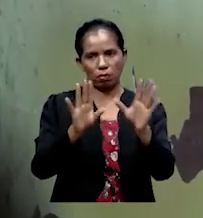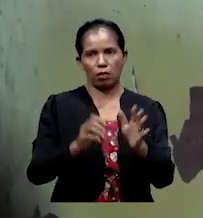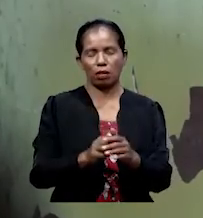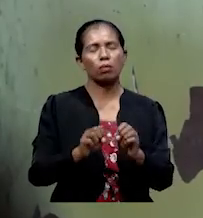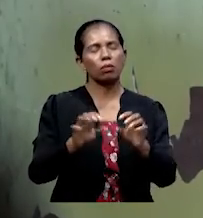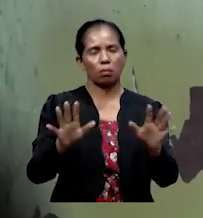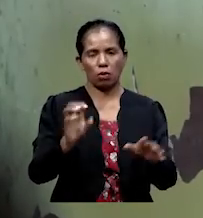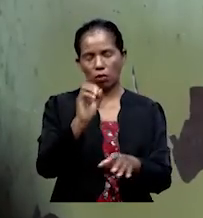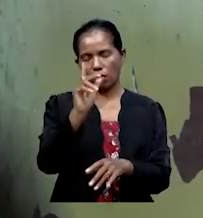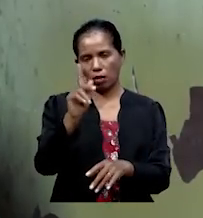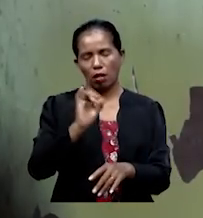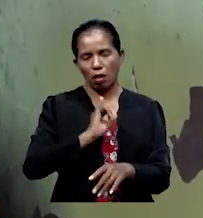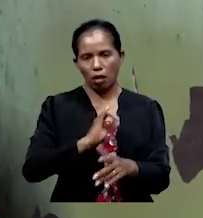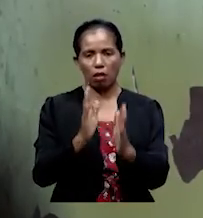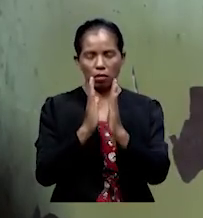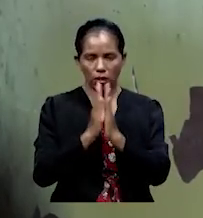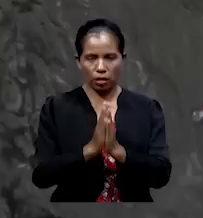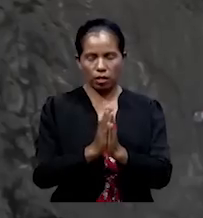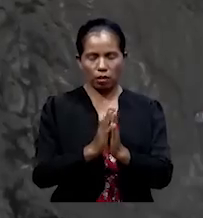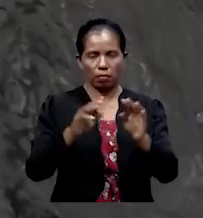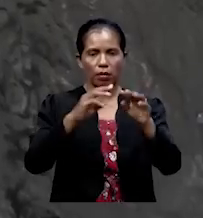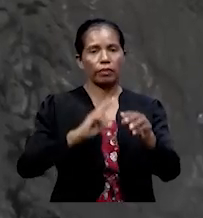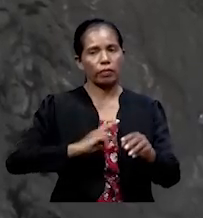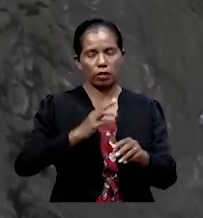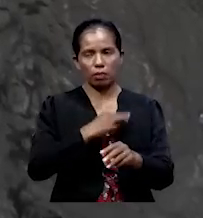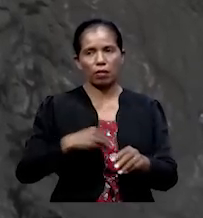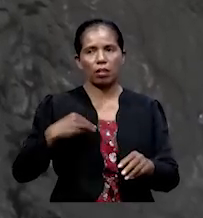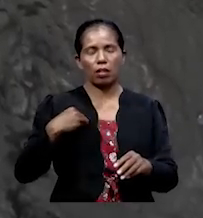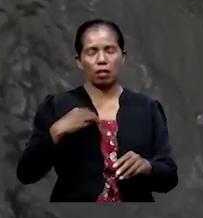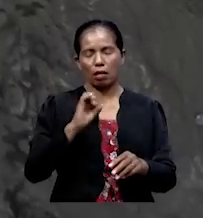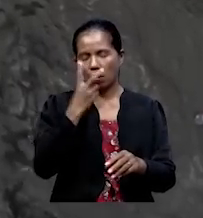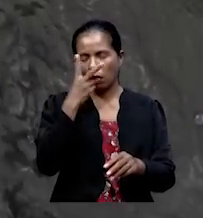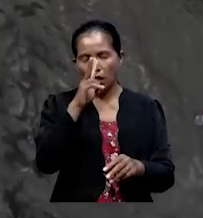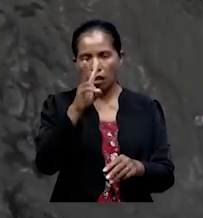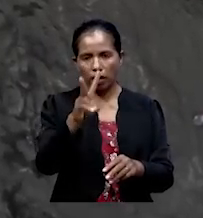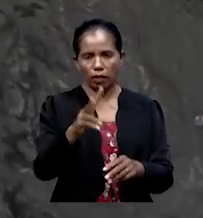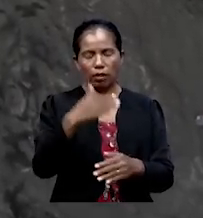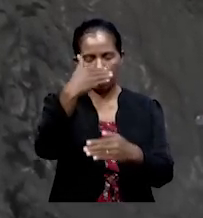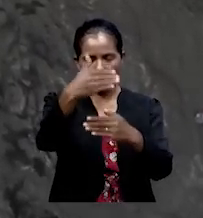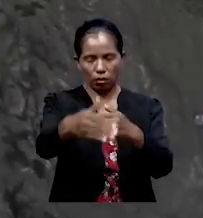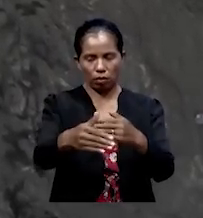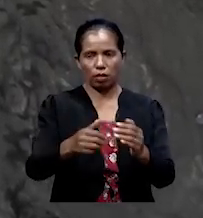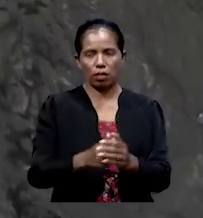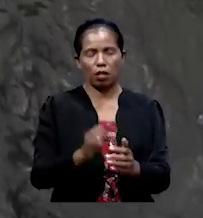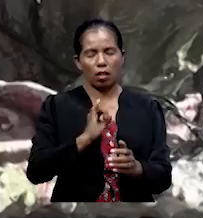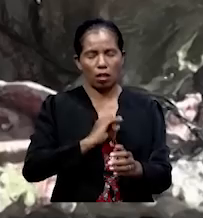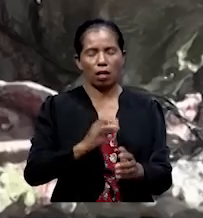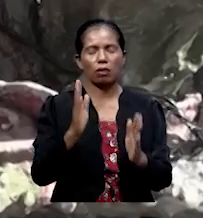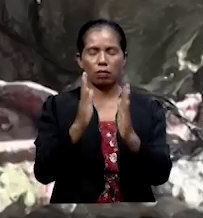ba dan hawat arete gruta ini senora hawat yang seni usik ba hawat akat bawa oinga ini durant ini hawat lo novena